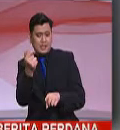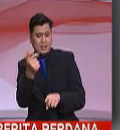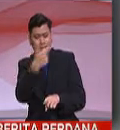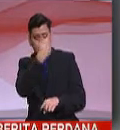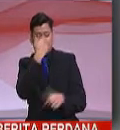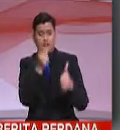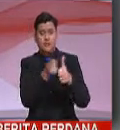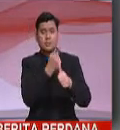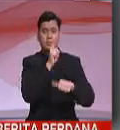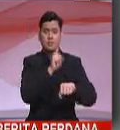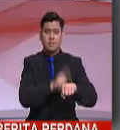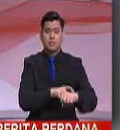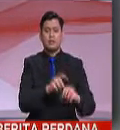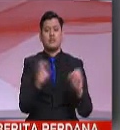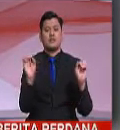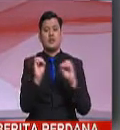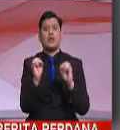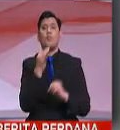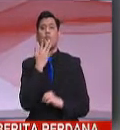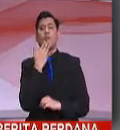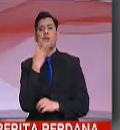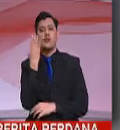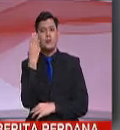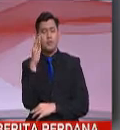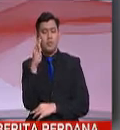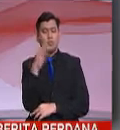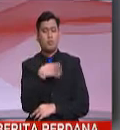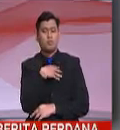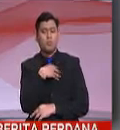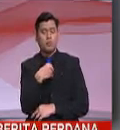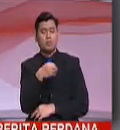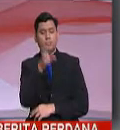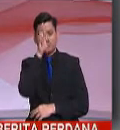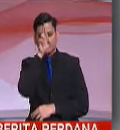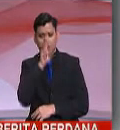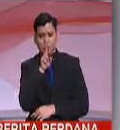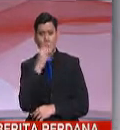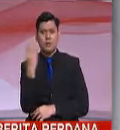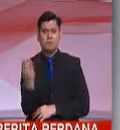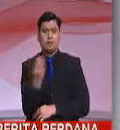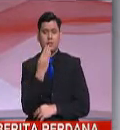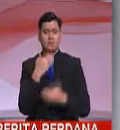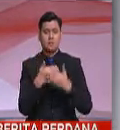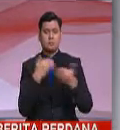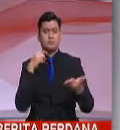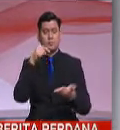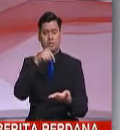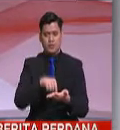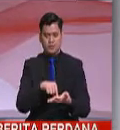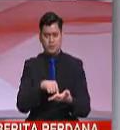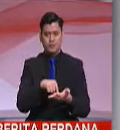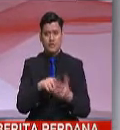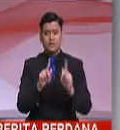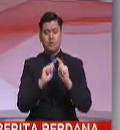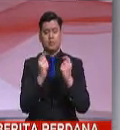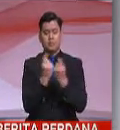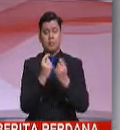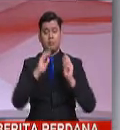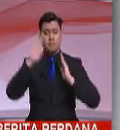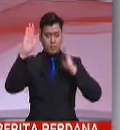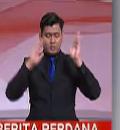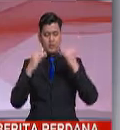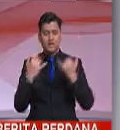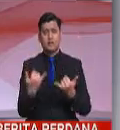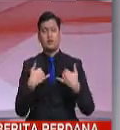buat pertama kalinya tiada warna biru, putih atau merah seperti kebiasaan sebelum ini. Skuad Harimau Malaya yang kini di